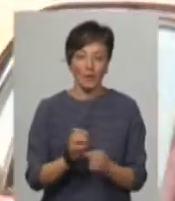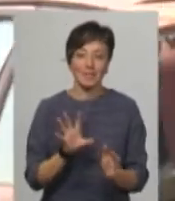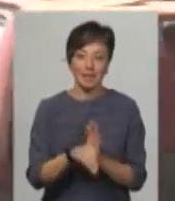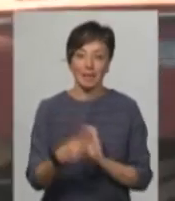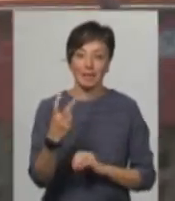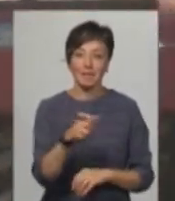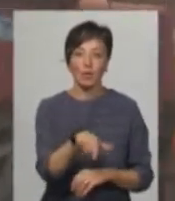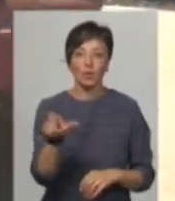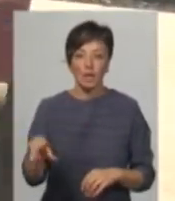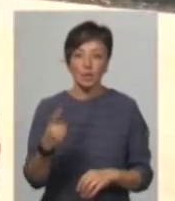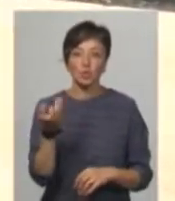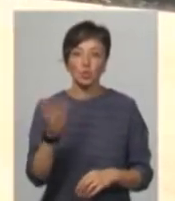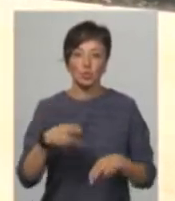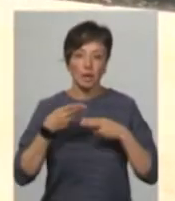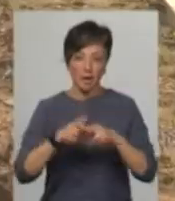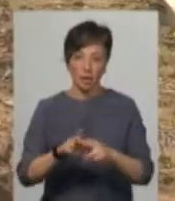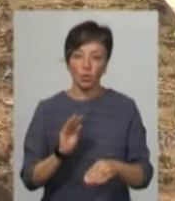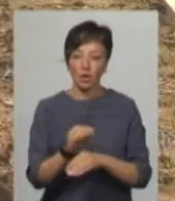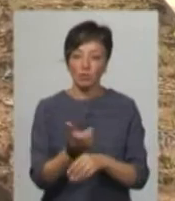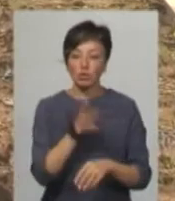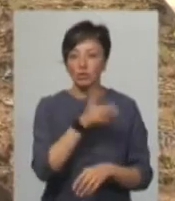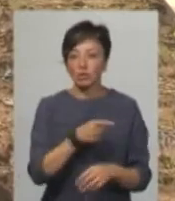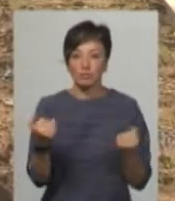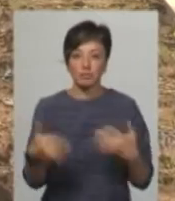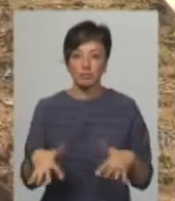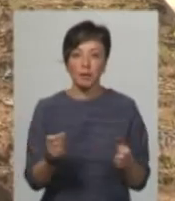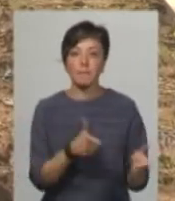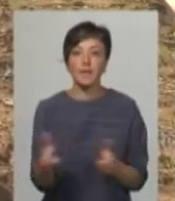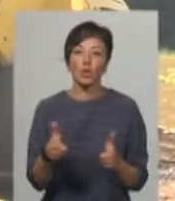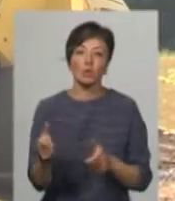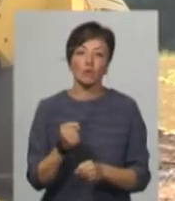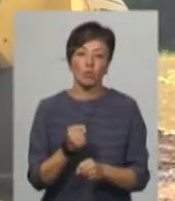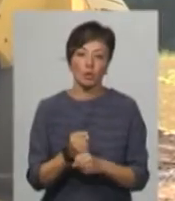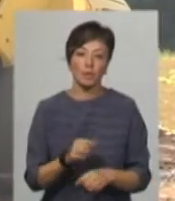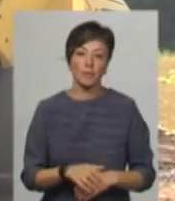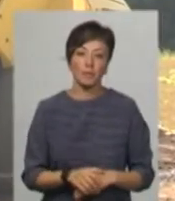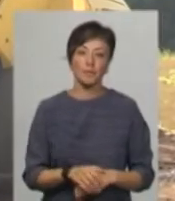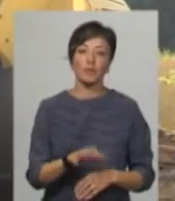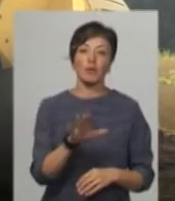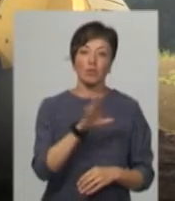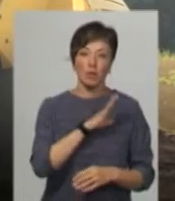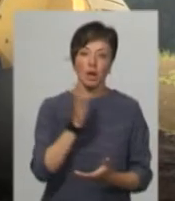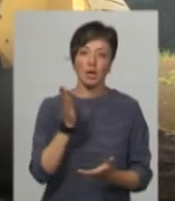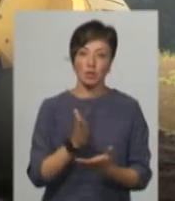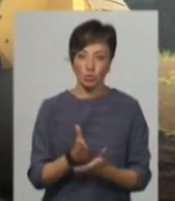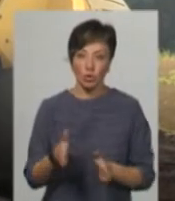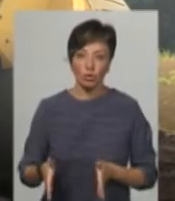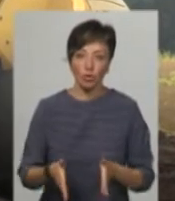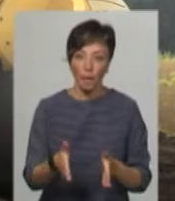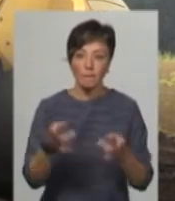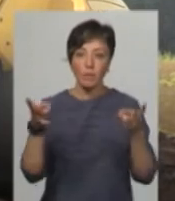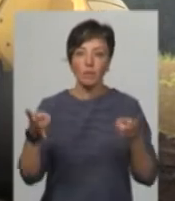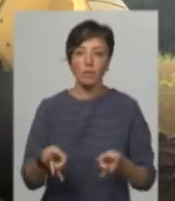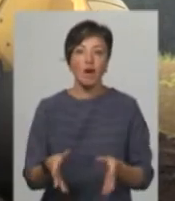200 людей і 100 одиниць техніки. Додає, найбільше часу витрачається на підготовчі роботи. Була існуюча дорога, вона